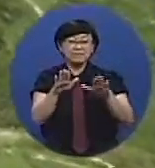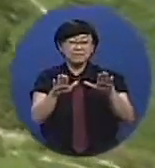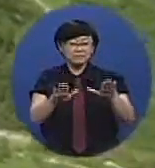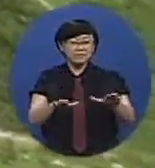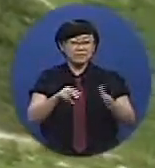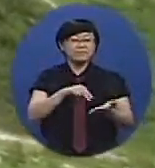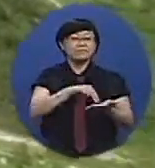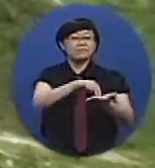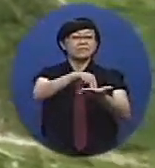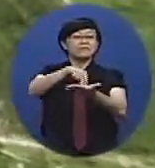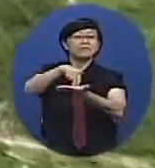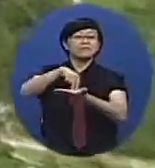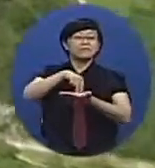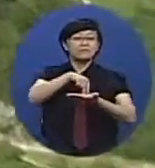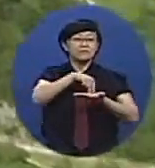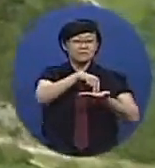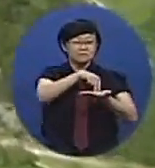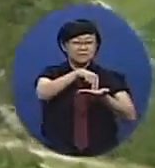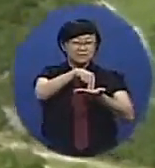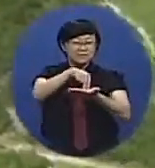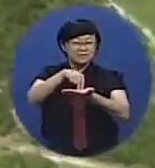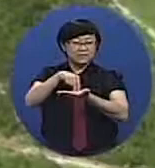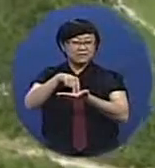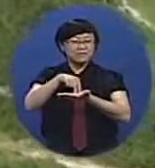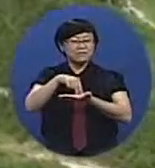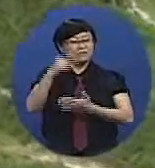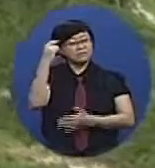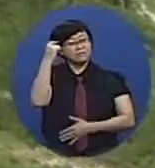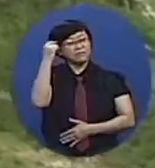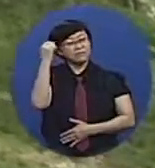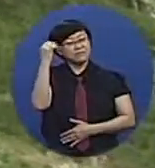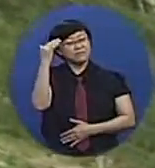기다림에 오늘은 외로움